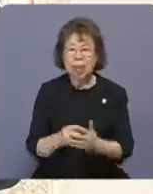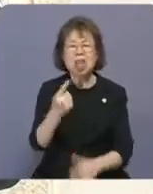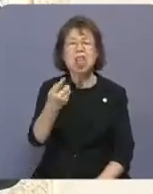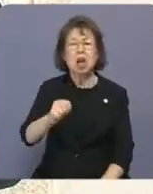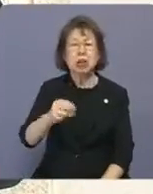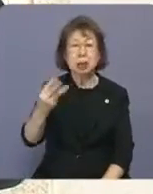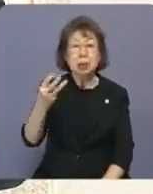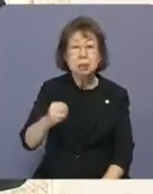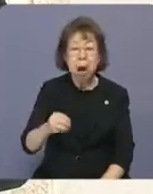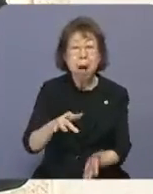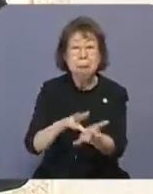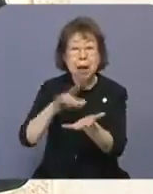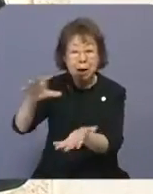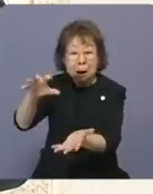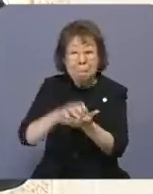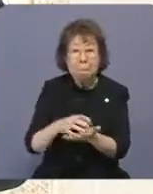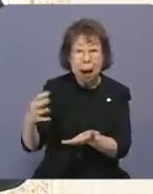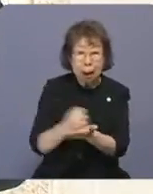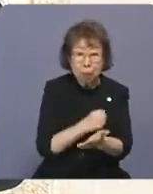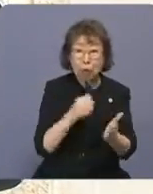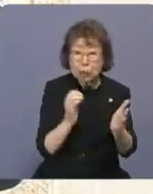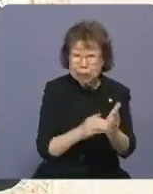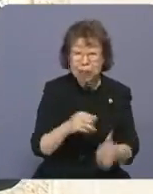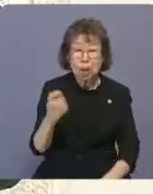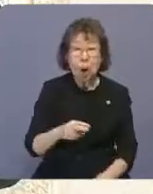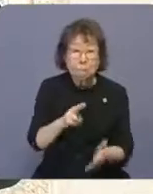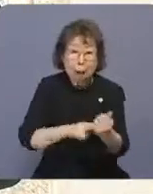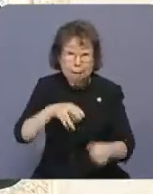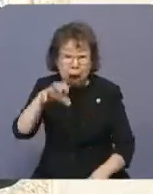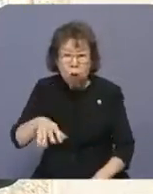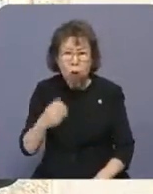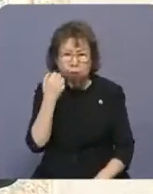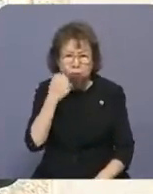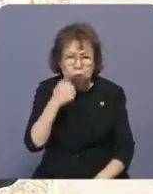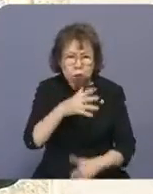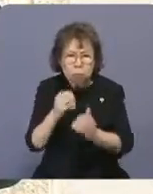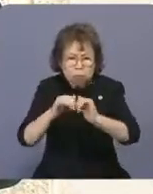3천만 원 상당의 마약류를 압수하는 한편 판매처와